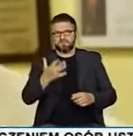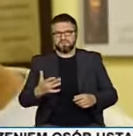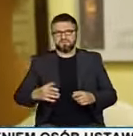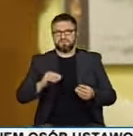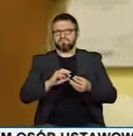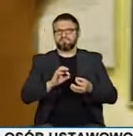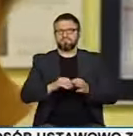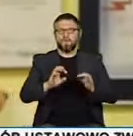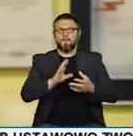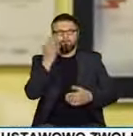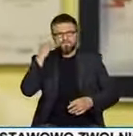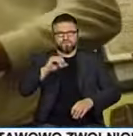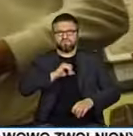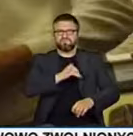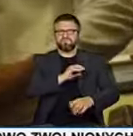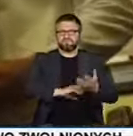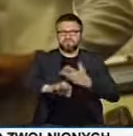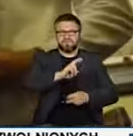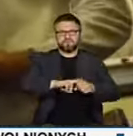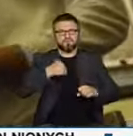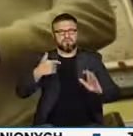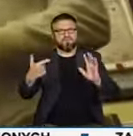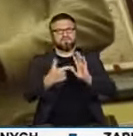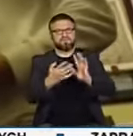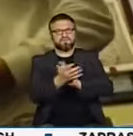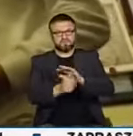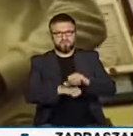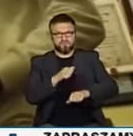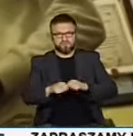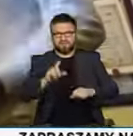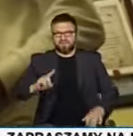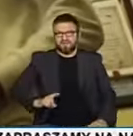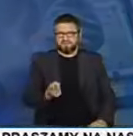eliminacyjnym do Mistrzostw Świata, które odbędą się w 2019 roku we Francji.